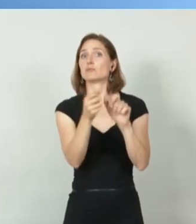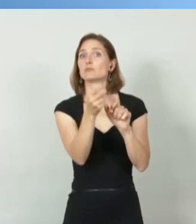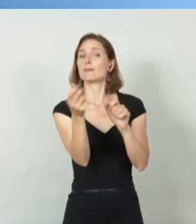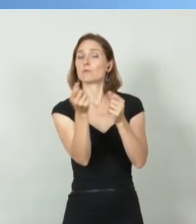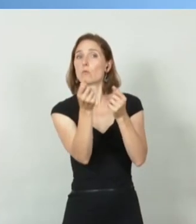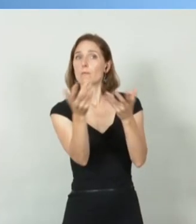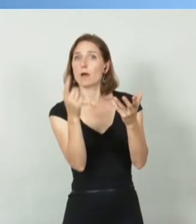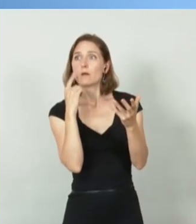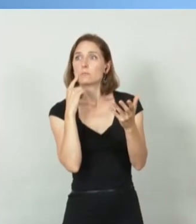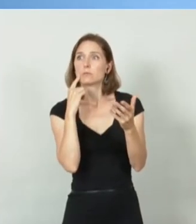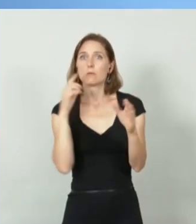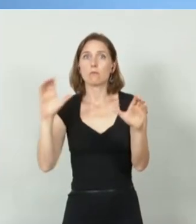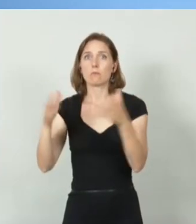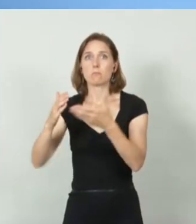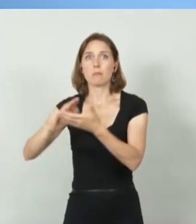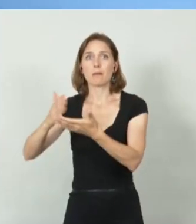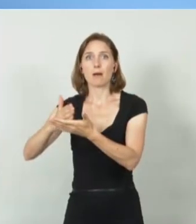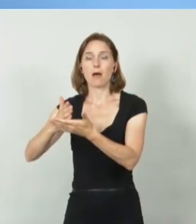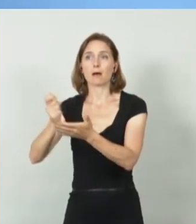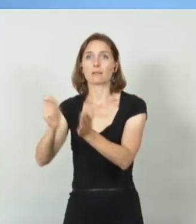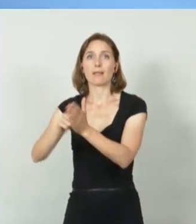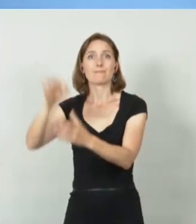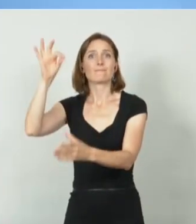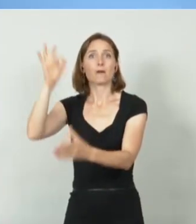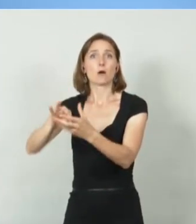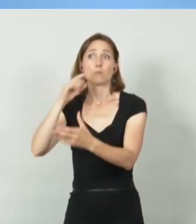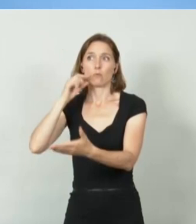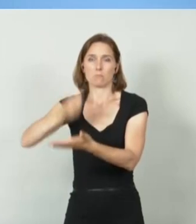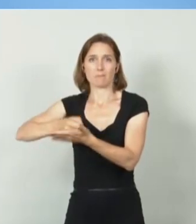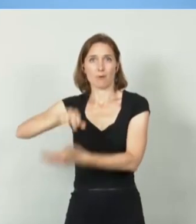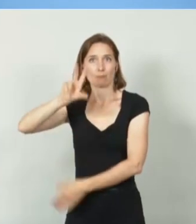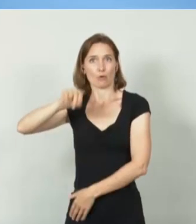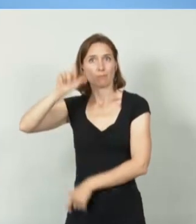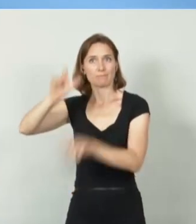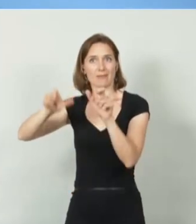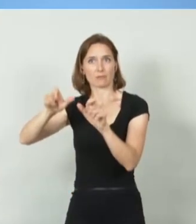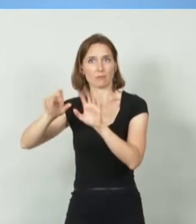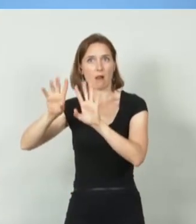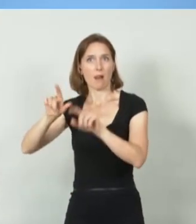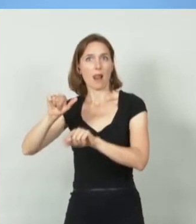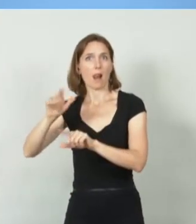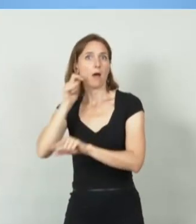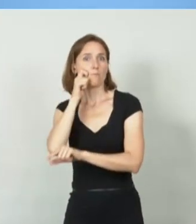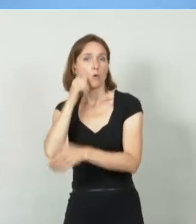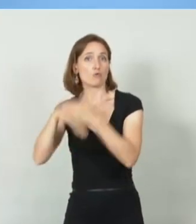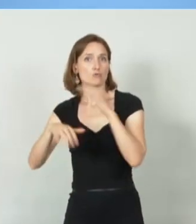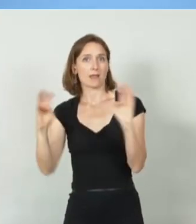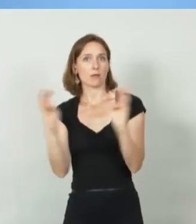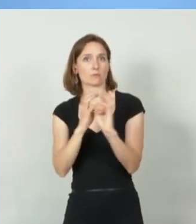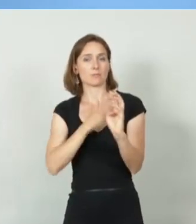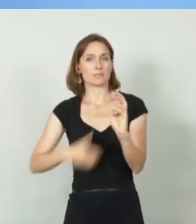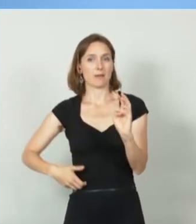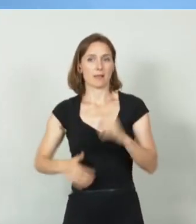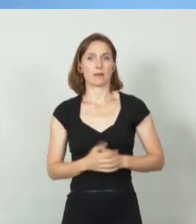préparer votre groupe au moment du vote et que vous soyez bien au moins 30 assiégé au conseil municipal s'il vous plaît merci alors